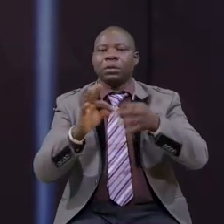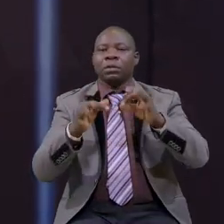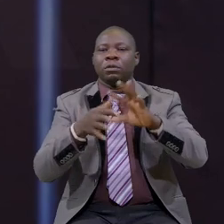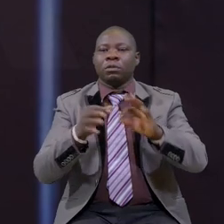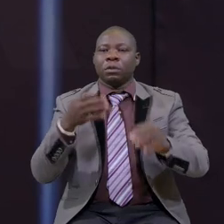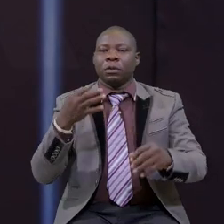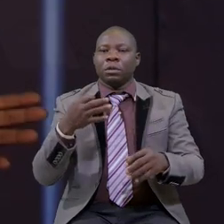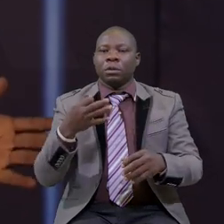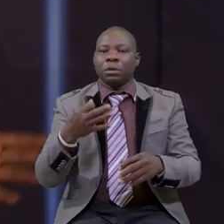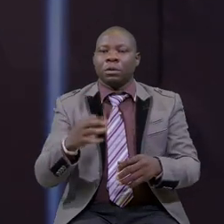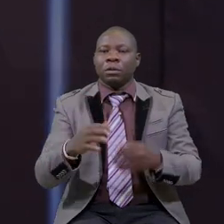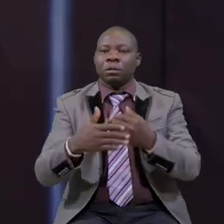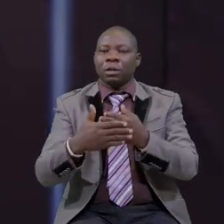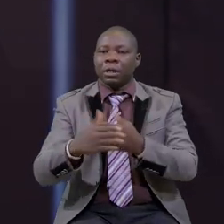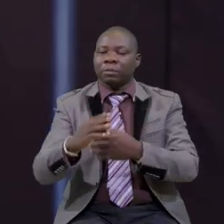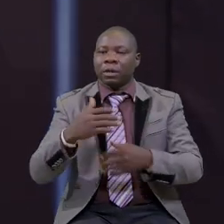Et